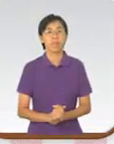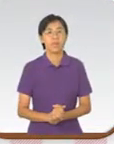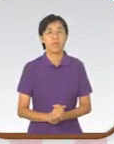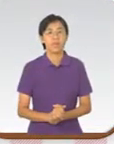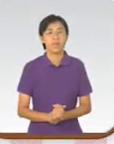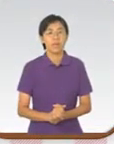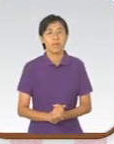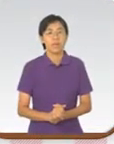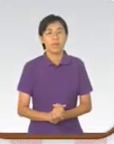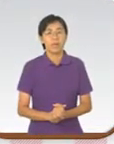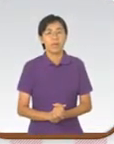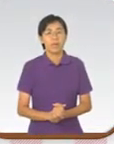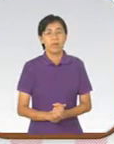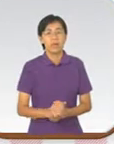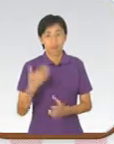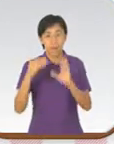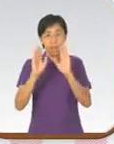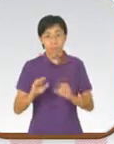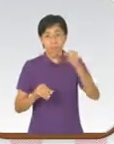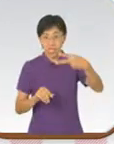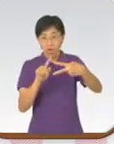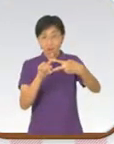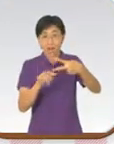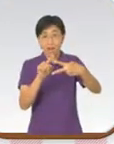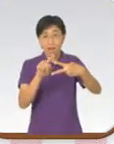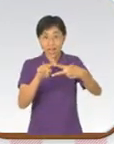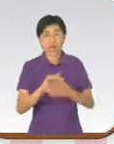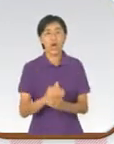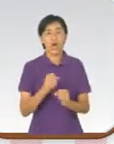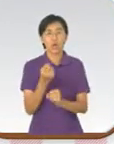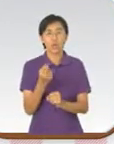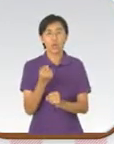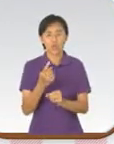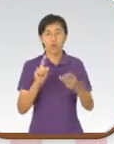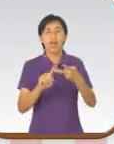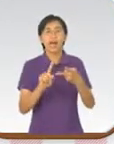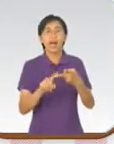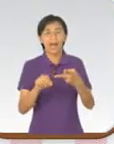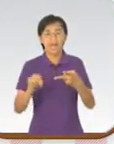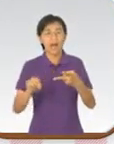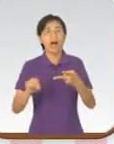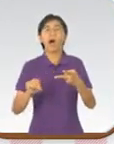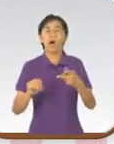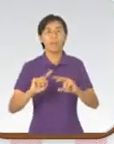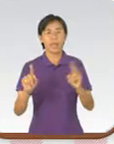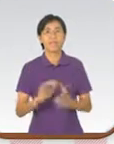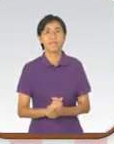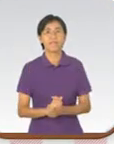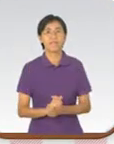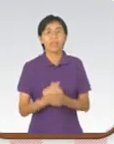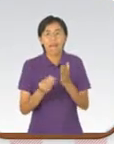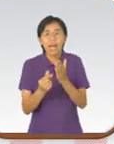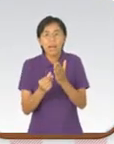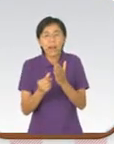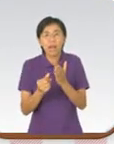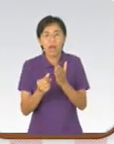งๆแล้วจะมีอยู่สองแบบหลัก ๆ วิปปิ้งครีมที่เป็นนมสดแท้กับวิปปิ้งครีมที่เป็นนอนเดอรี่นอนเดอรี่ก็คือใช้เป็นไขมันพืชไขมัน